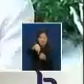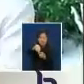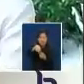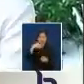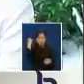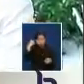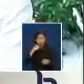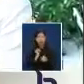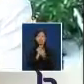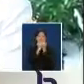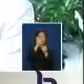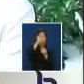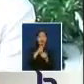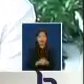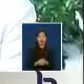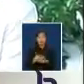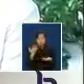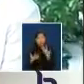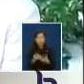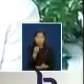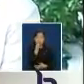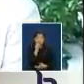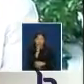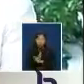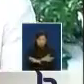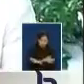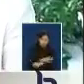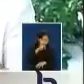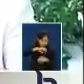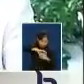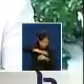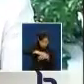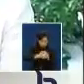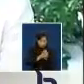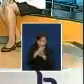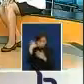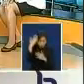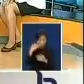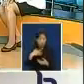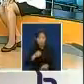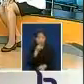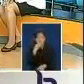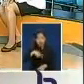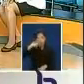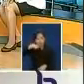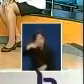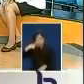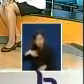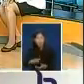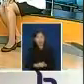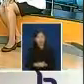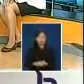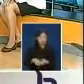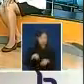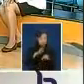าต่อไปนี้เนี่ยลูกเอ้ยก่อนจะทานนะล้างมือก่อนนะแปรงฟันและยางทานข้าวเสร็จใช่ไหมฮะ ครับ เสื้อผ้าก็เหมือนกันอย่าไปเช็ดอย่า